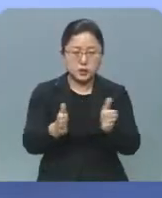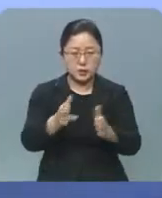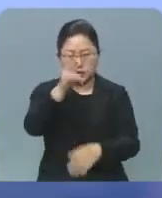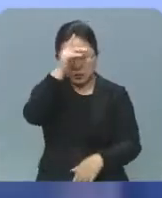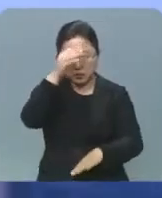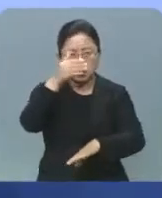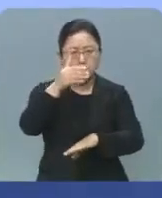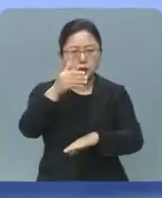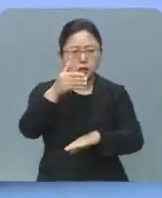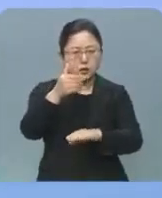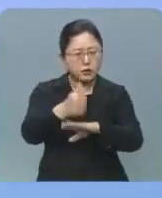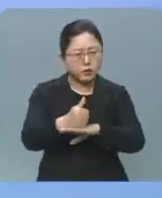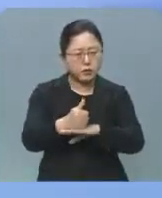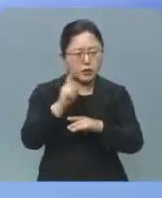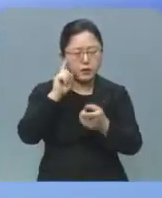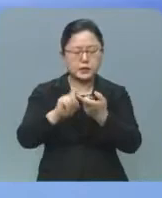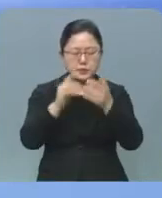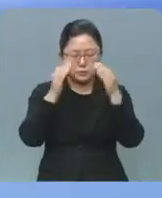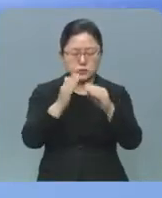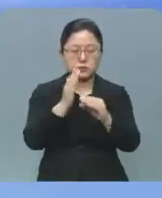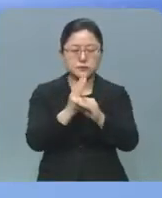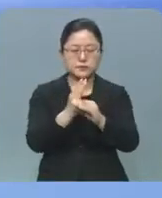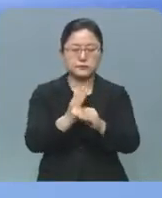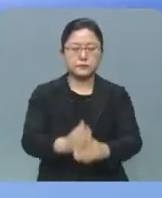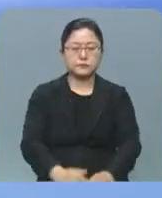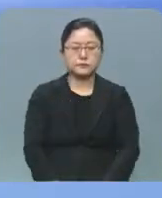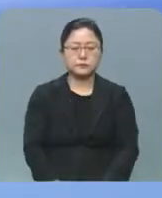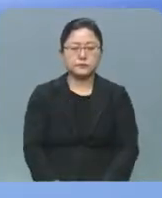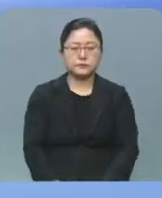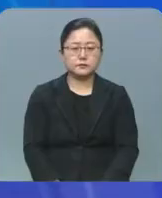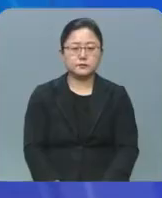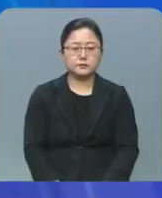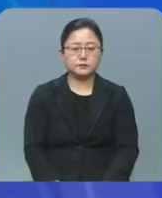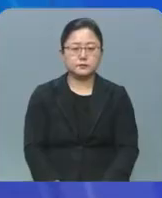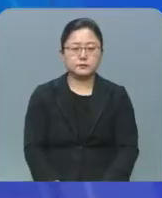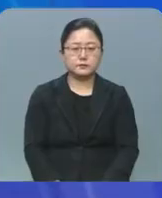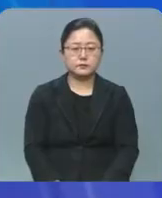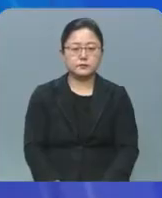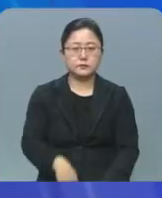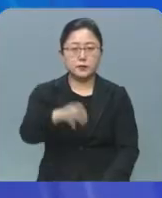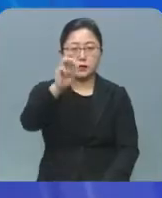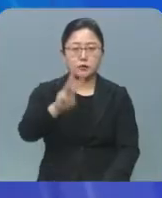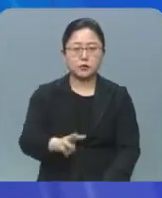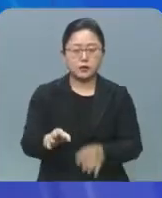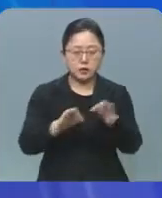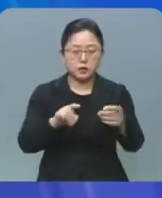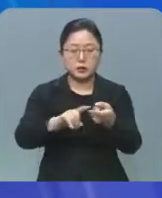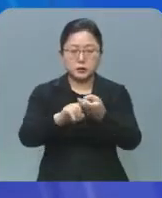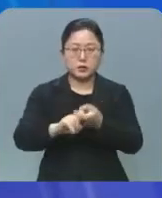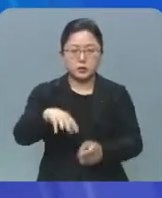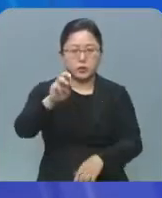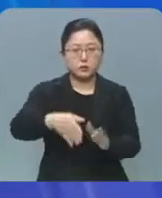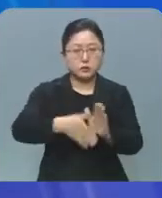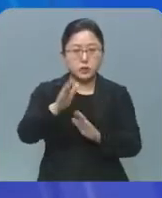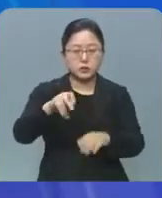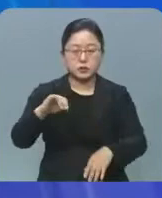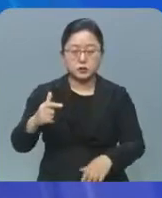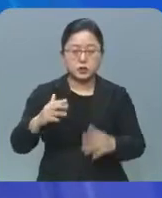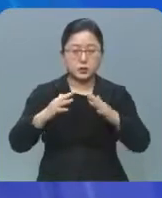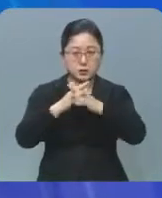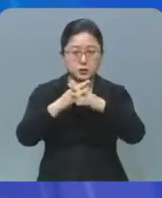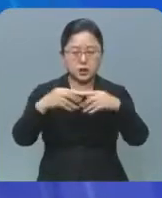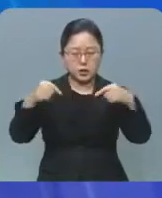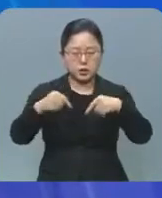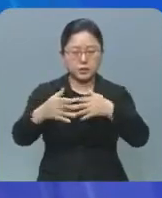수사 결과가 주목됩니다. KBS 뉴스 양창입니다. 광주 경실련이 최근 광주시와 서진건설의